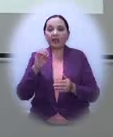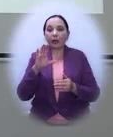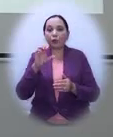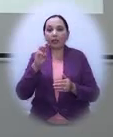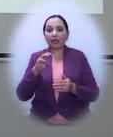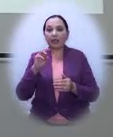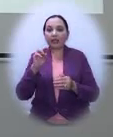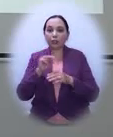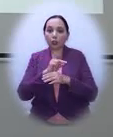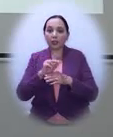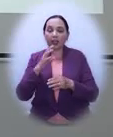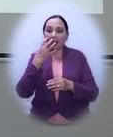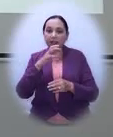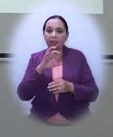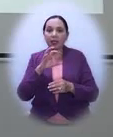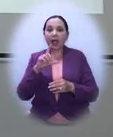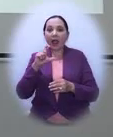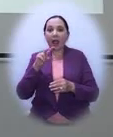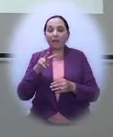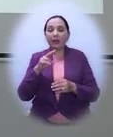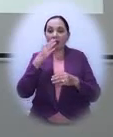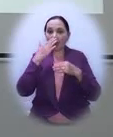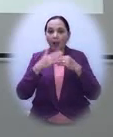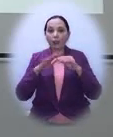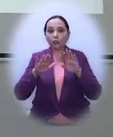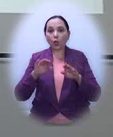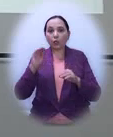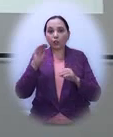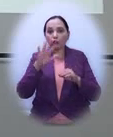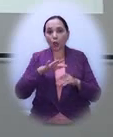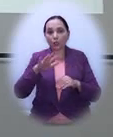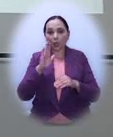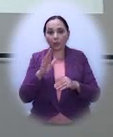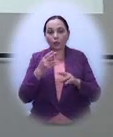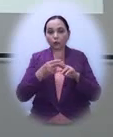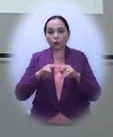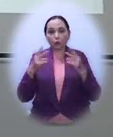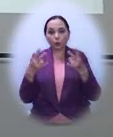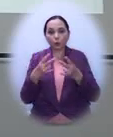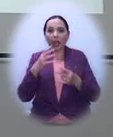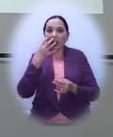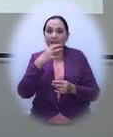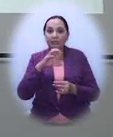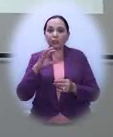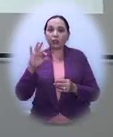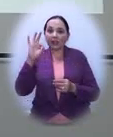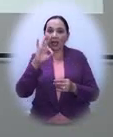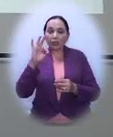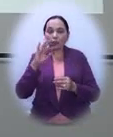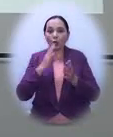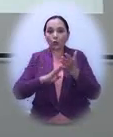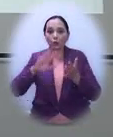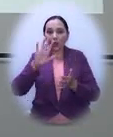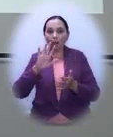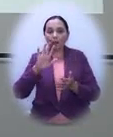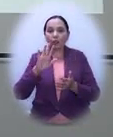Termostat termosozlagichlar qizdirish elementiga yaqin joyga joylashgan bo'ladi. Shuning uchun qizdirish darajasi